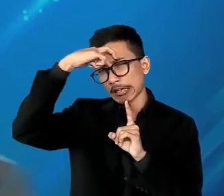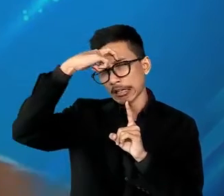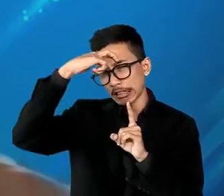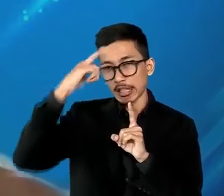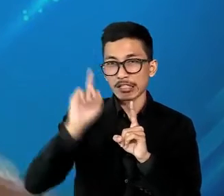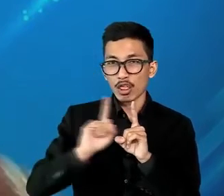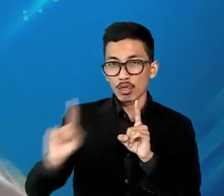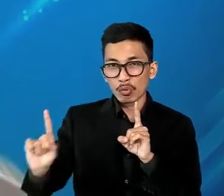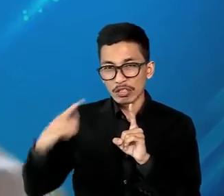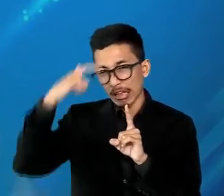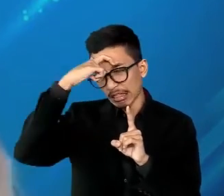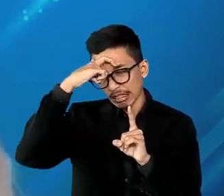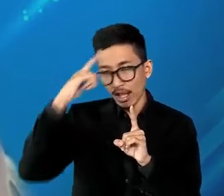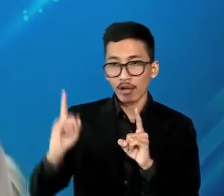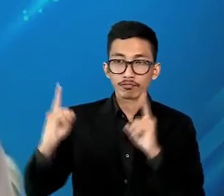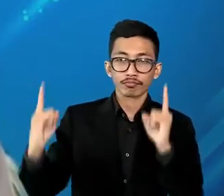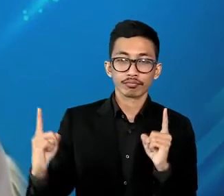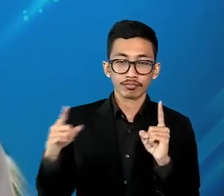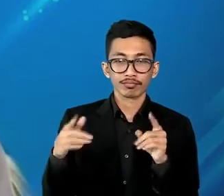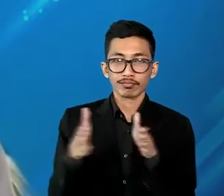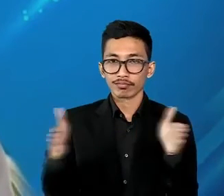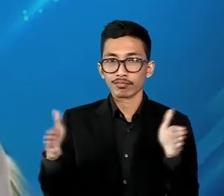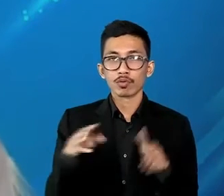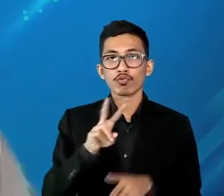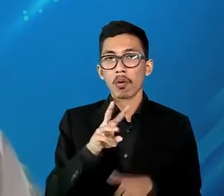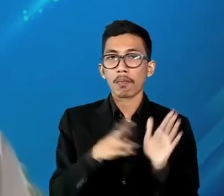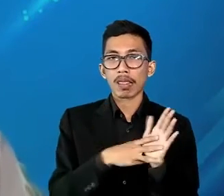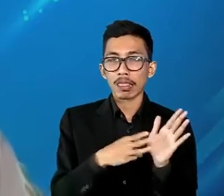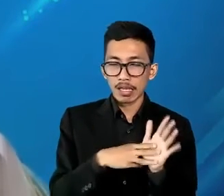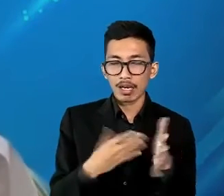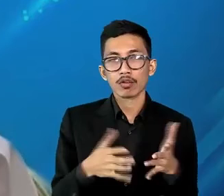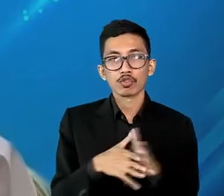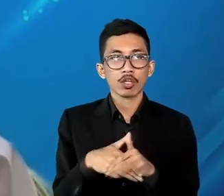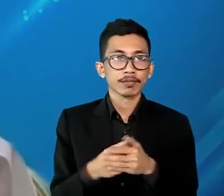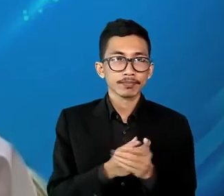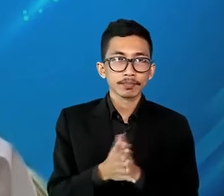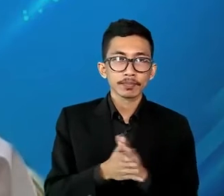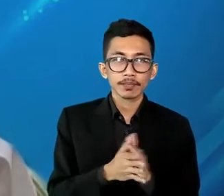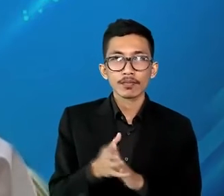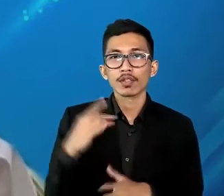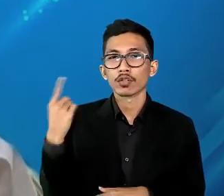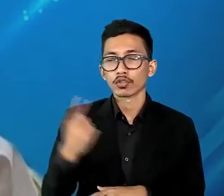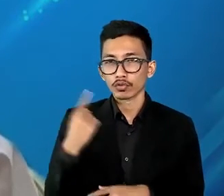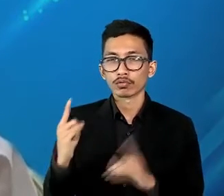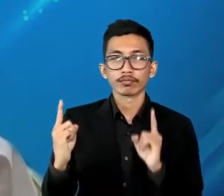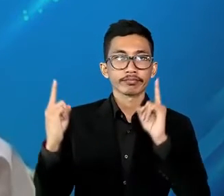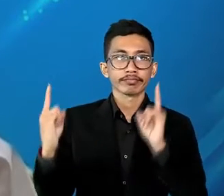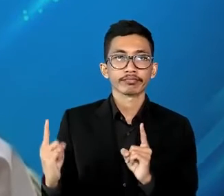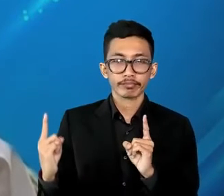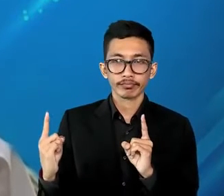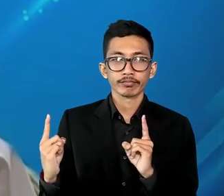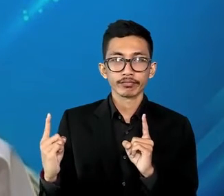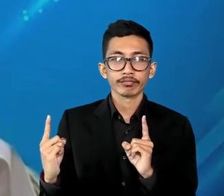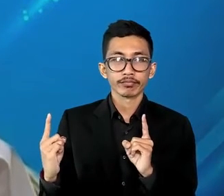2 meter lebih dan kita senantiasa mencuci tangan, penularan antara orang dengan orang itu